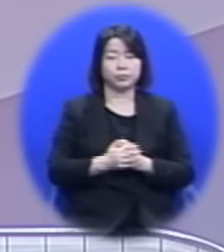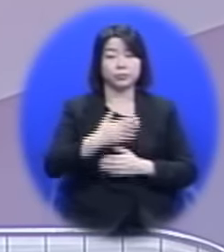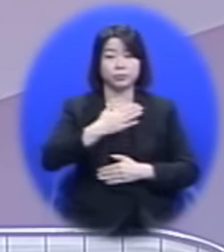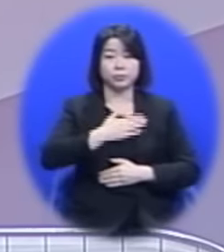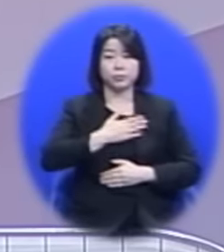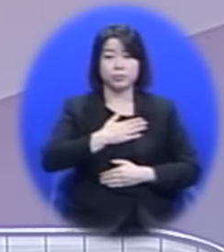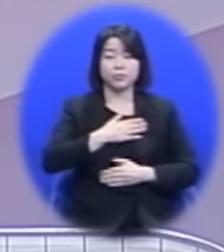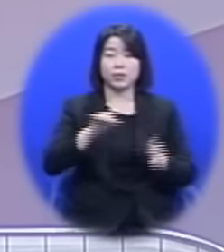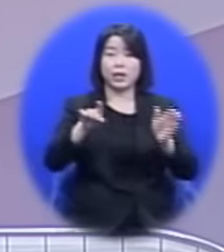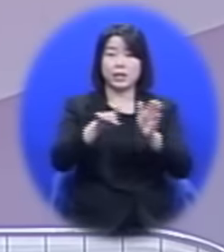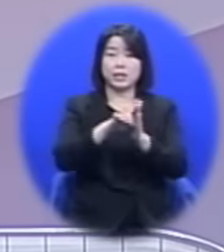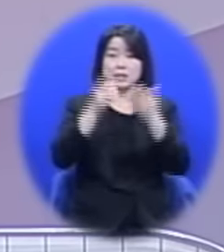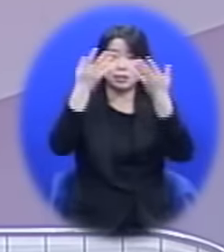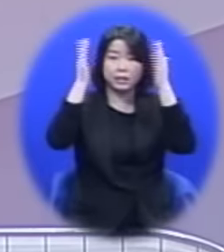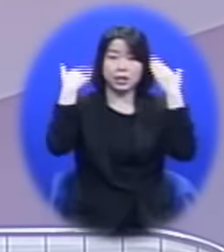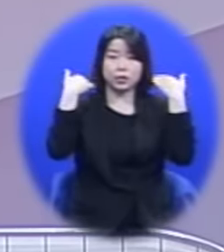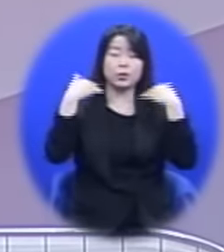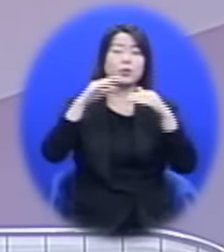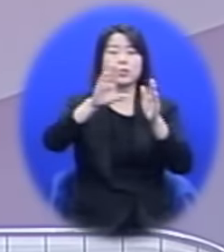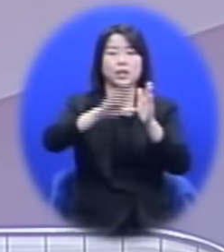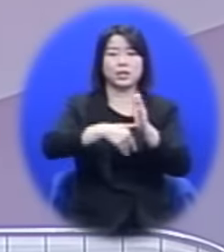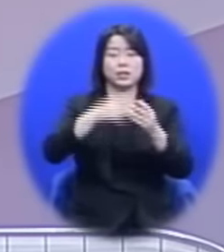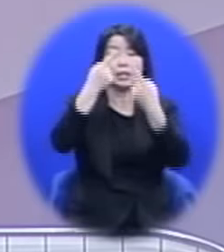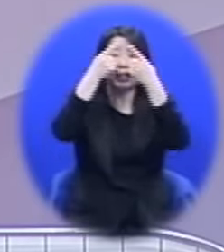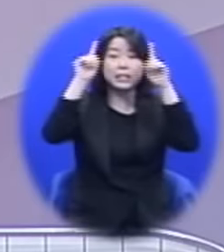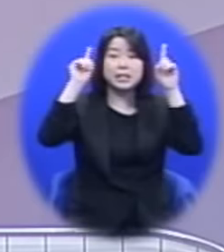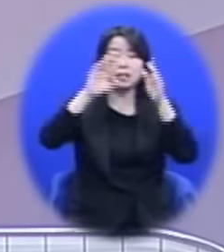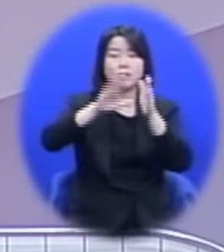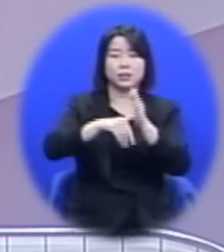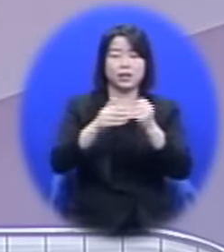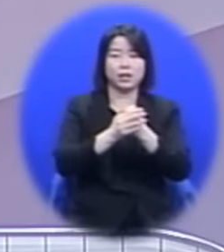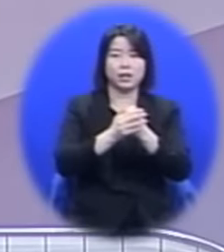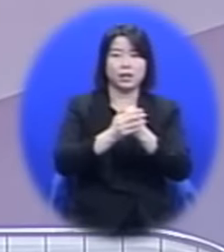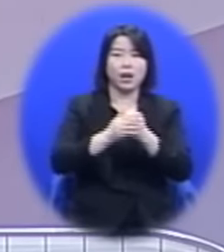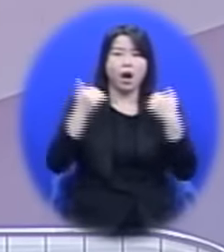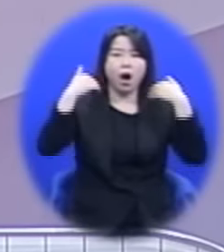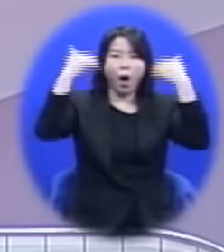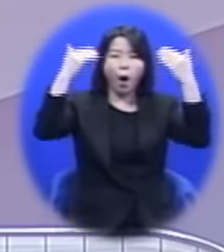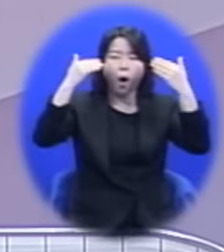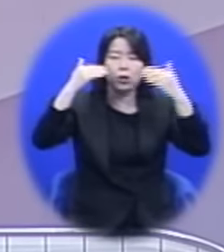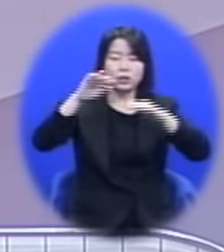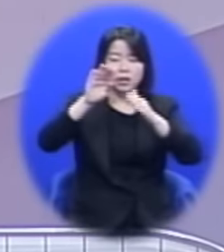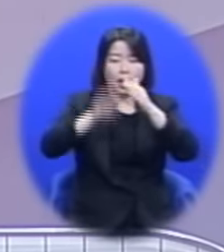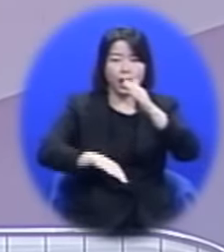저는 신학교 다닐 때, 1학년 때 미성년자